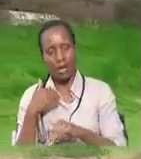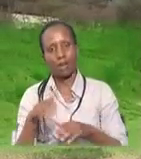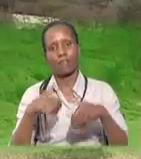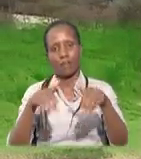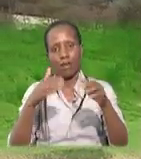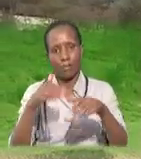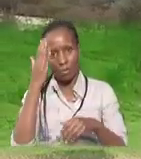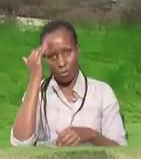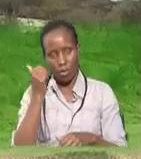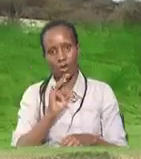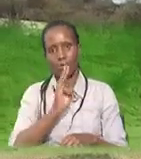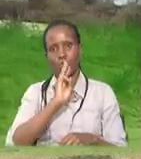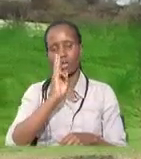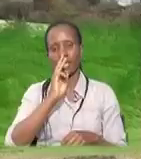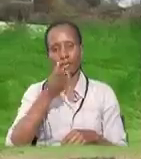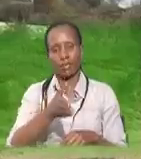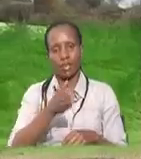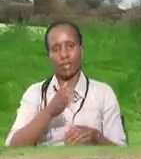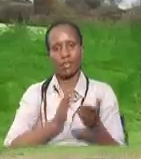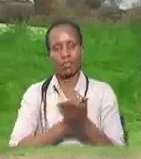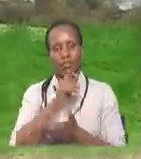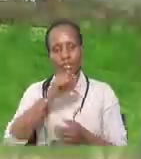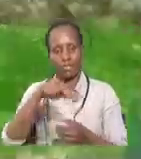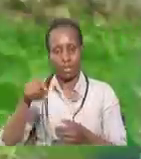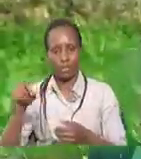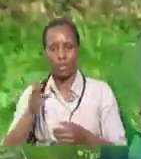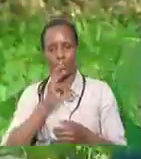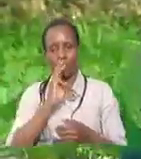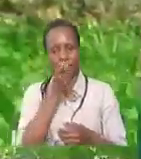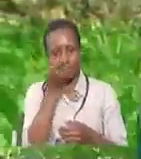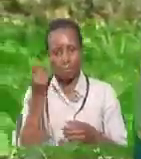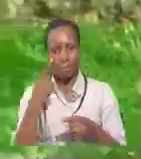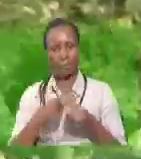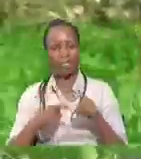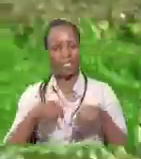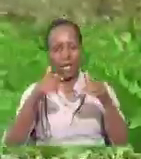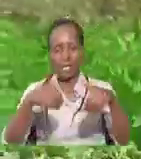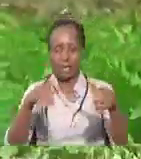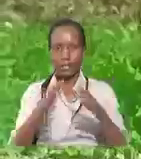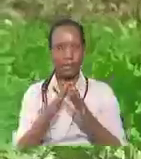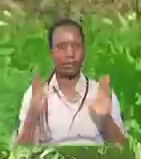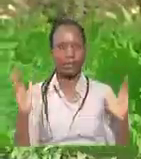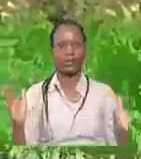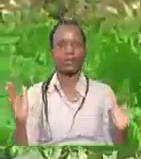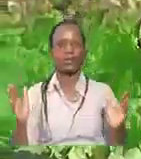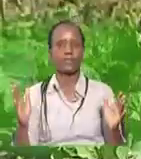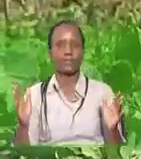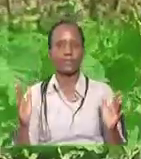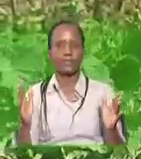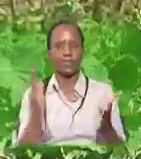tasa, wakianza kuona hii kilimo cha drip. Maji kidogo, kilimo kubwa. Kusema